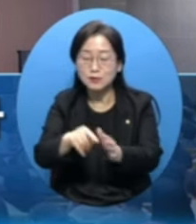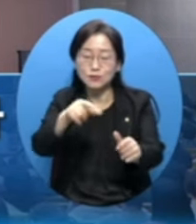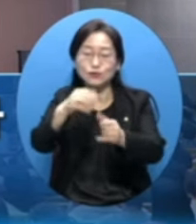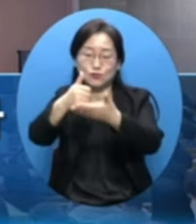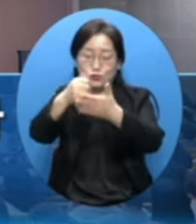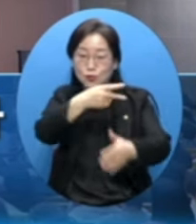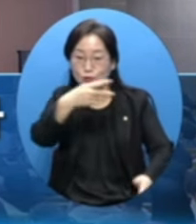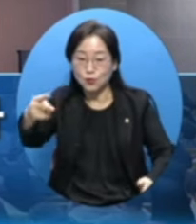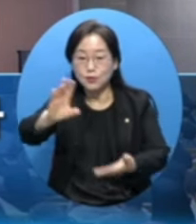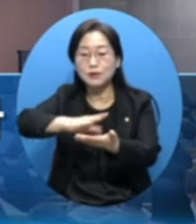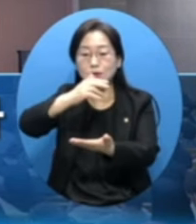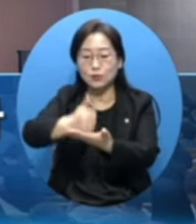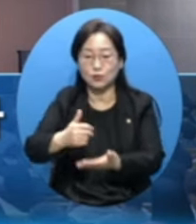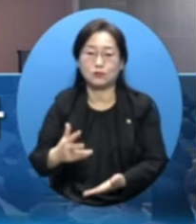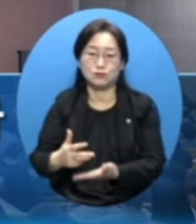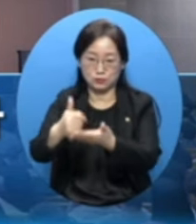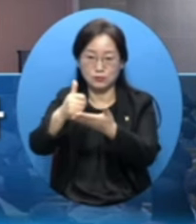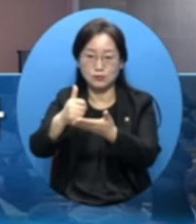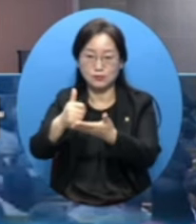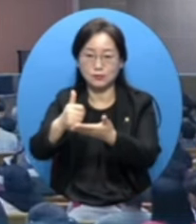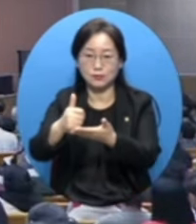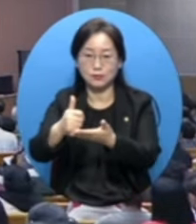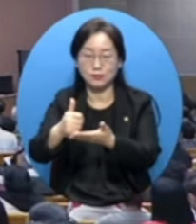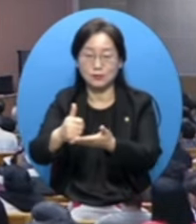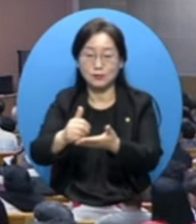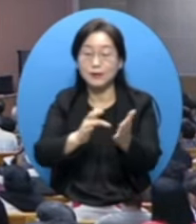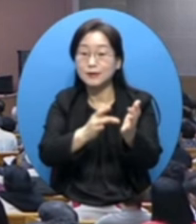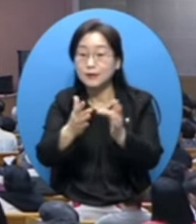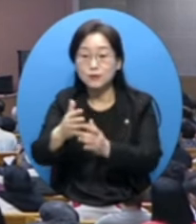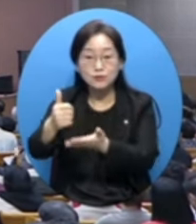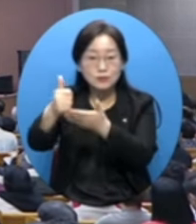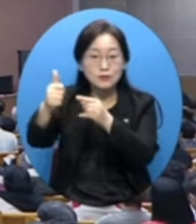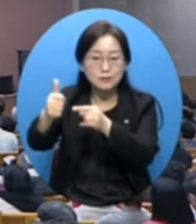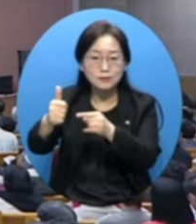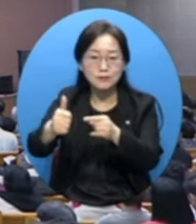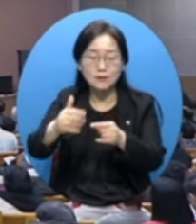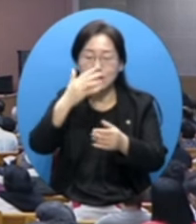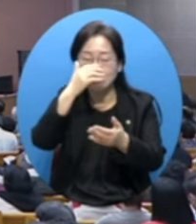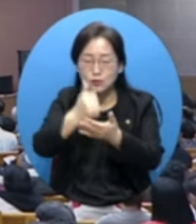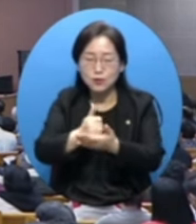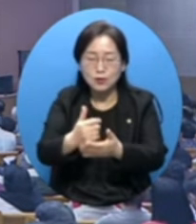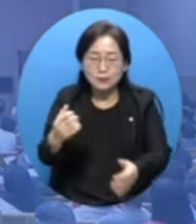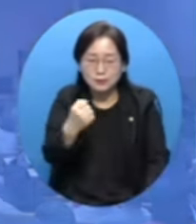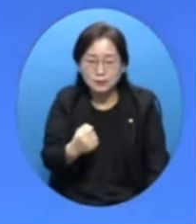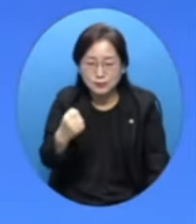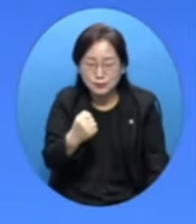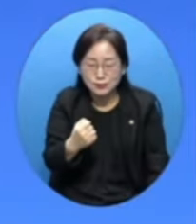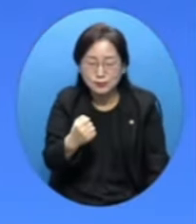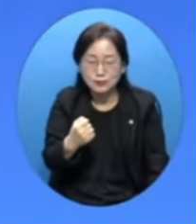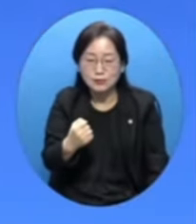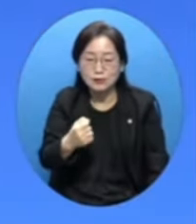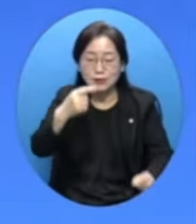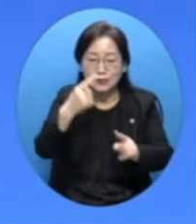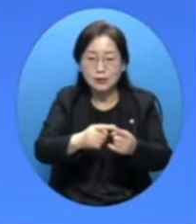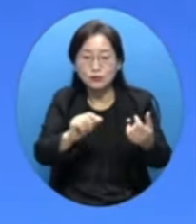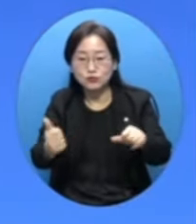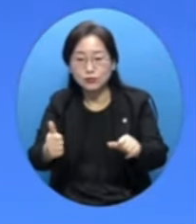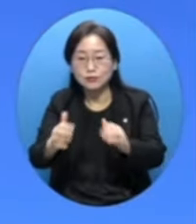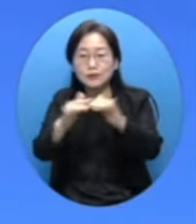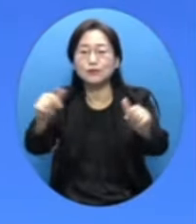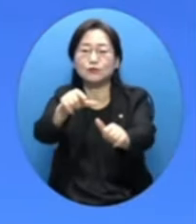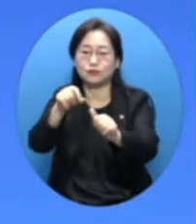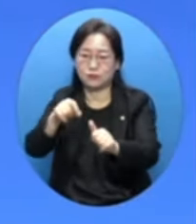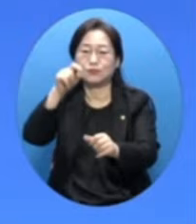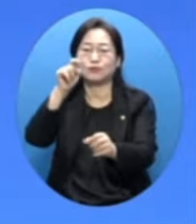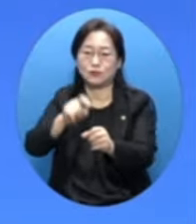그리스도 주시니라 예수님은 죄 가운데 살 살다가 죄 가운데 주갈 우리 인생을 구원하시기 위해서이 땅에